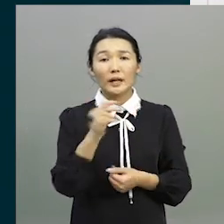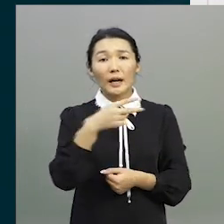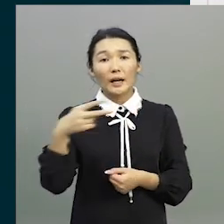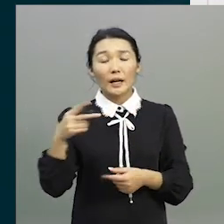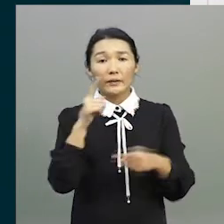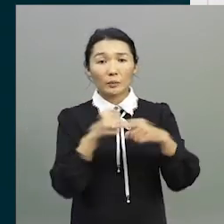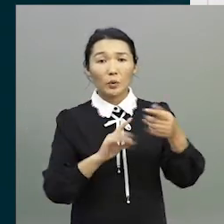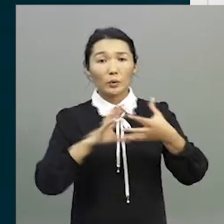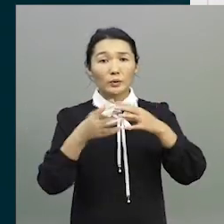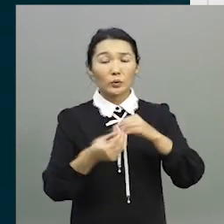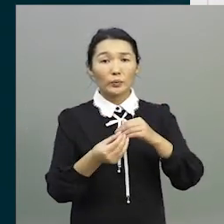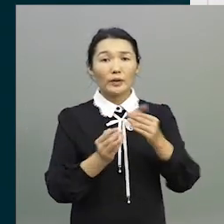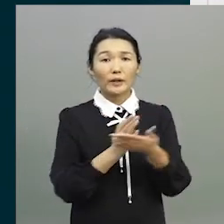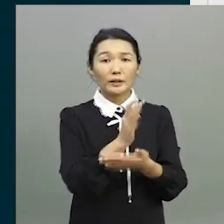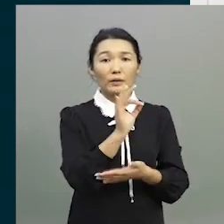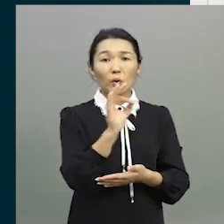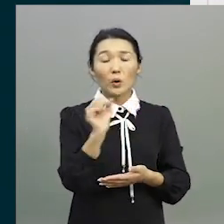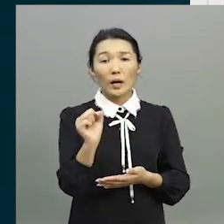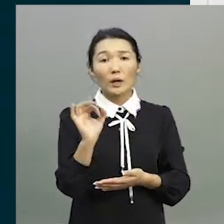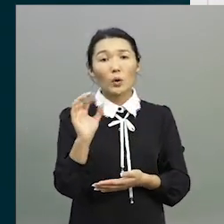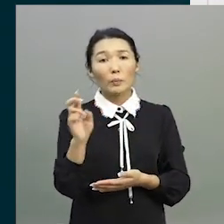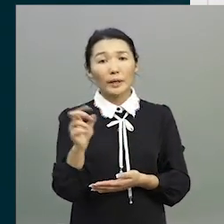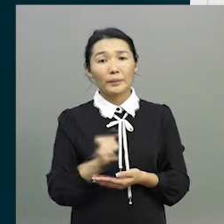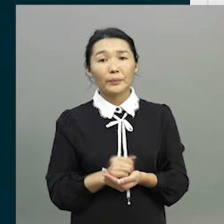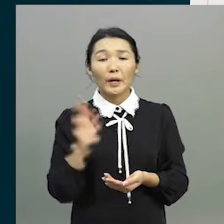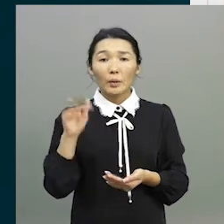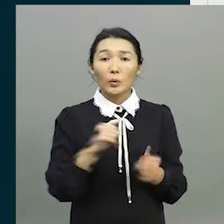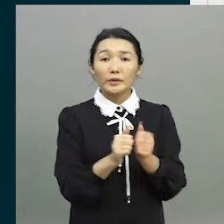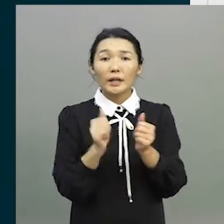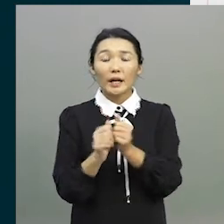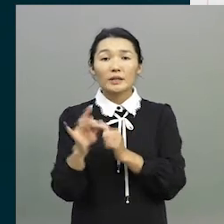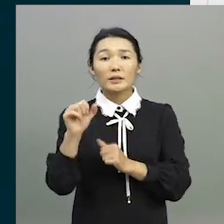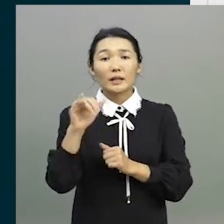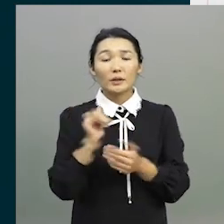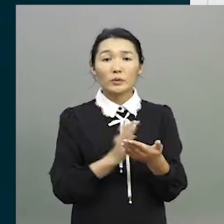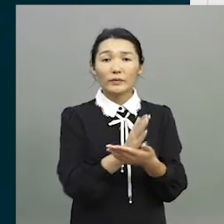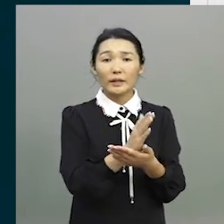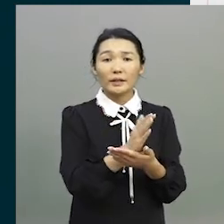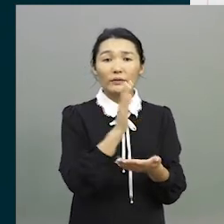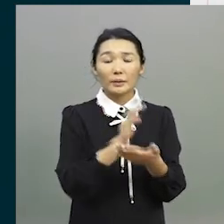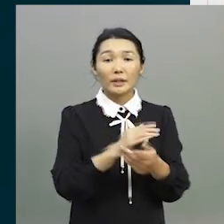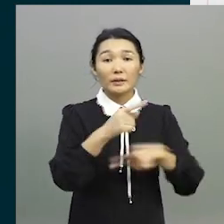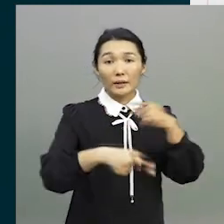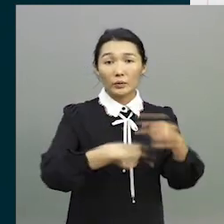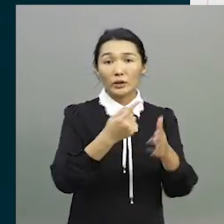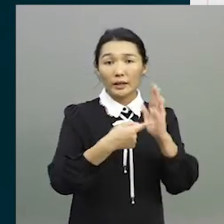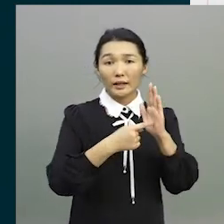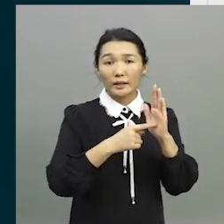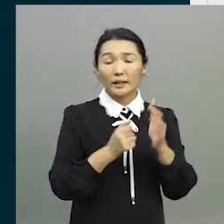сумме векторов а и b пусть каждый из радиус-векторов имеет следующие координаты